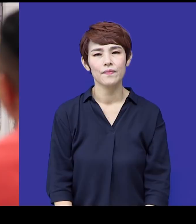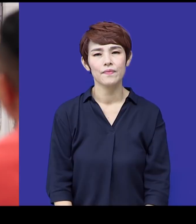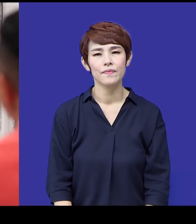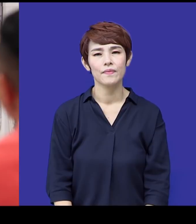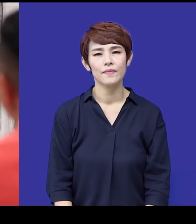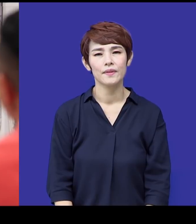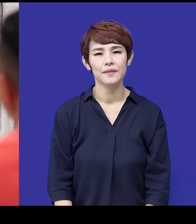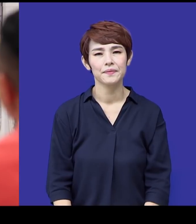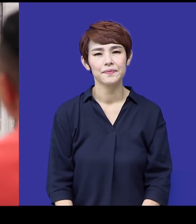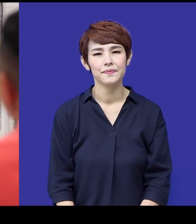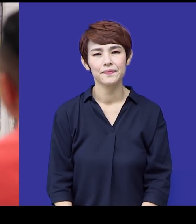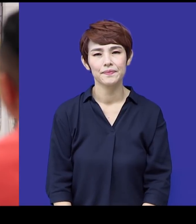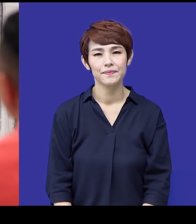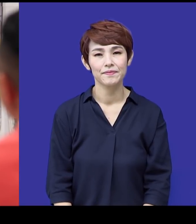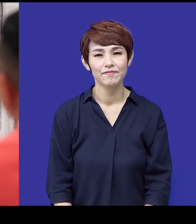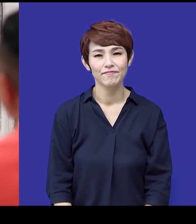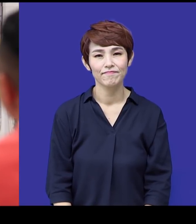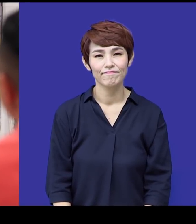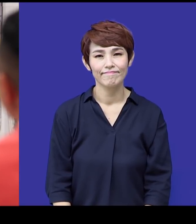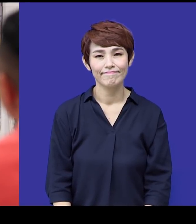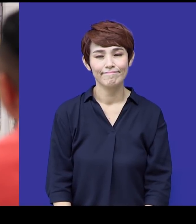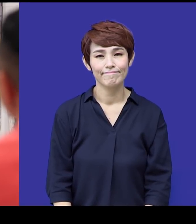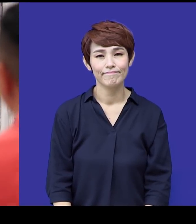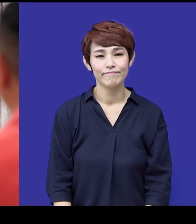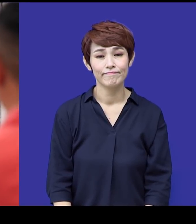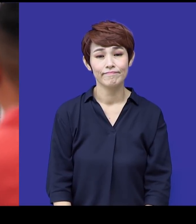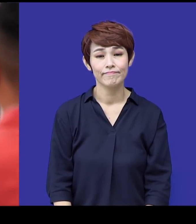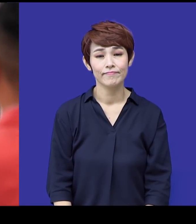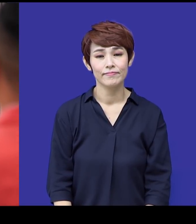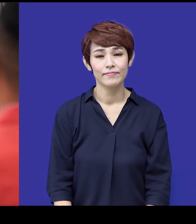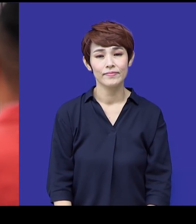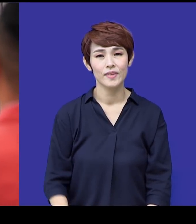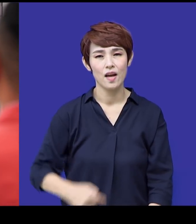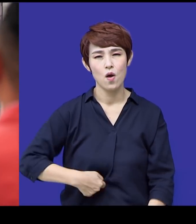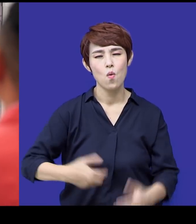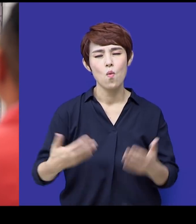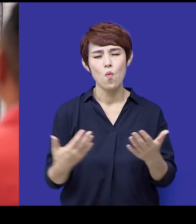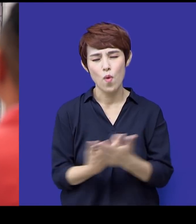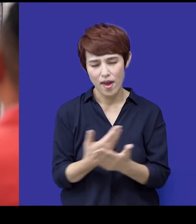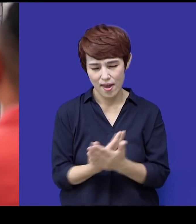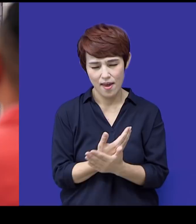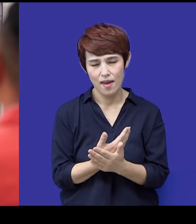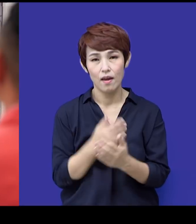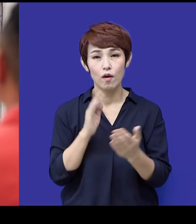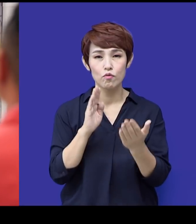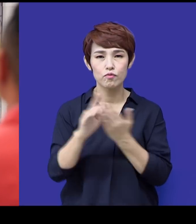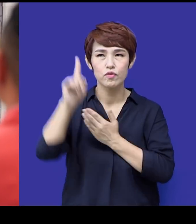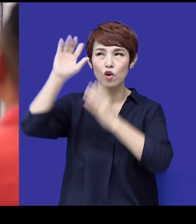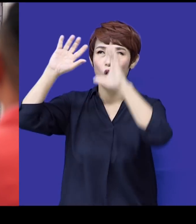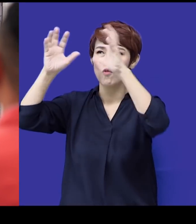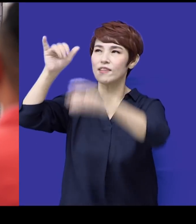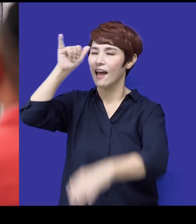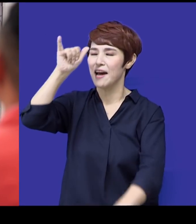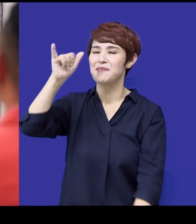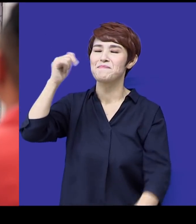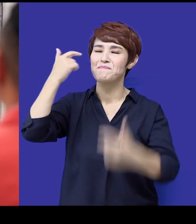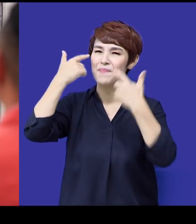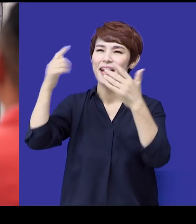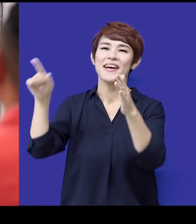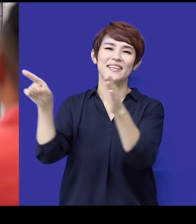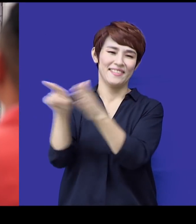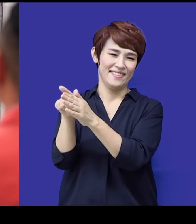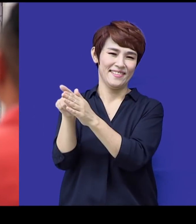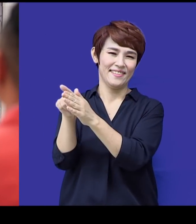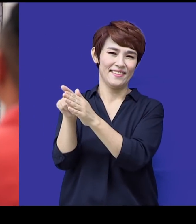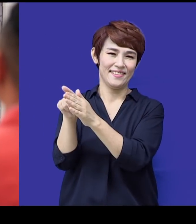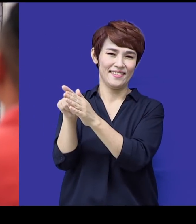네. 그 이제 그 천국을 있다는 걸 확신하고 네. 천국